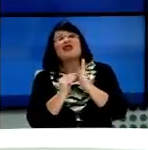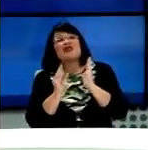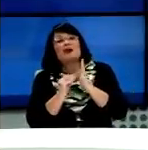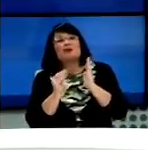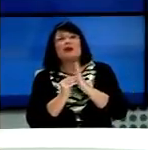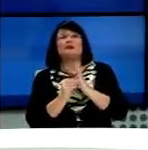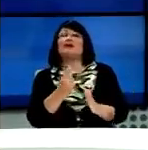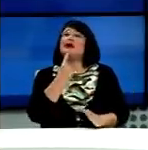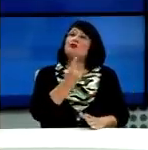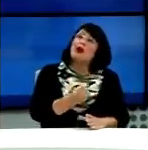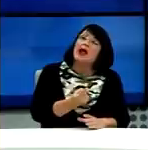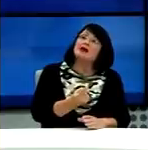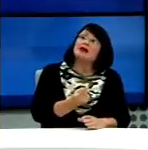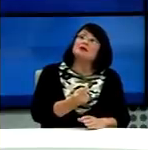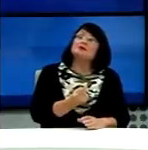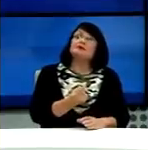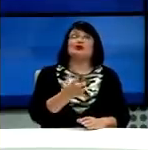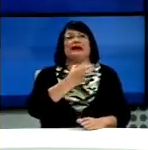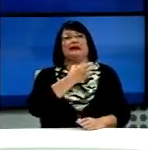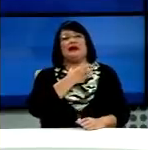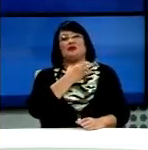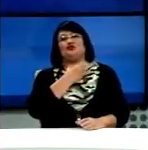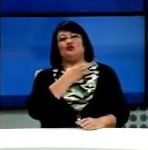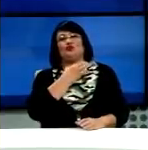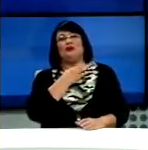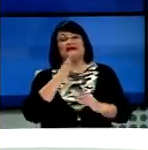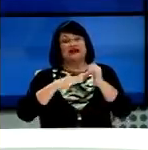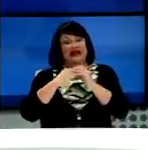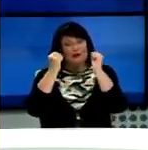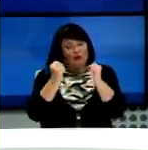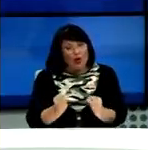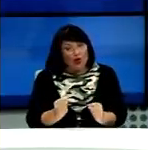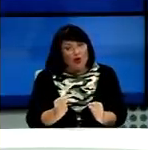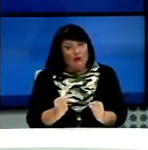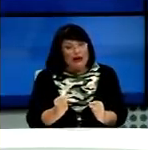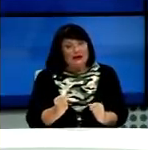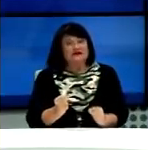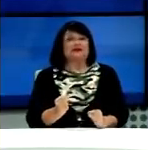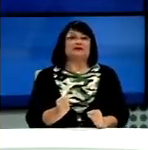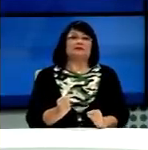που μιλάνε ότι χρειαζόμαστε υποδομές που να είναι